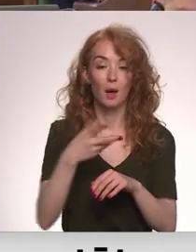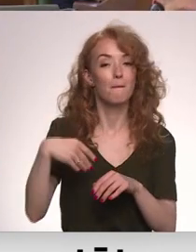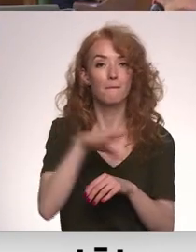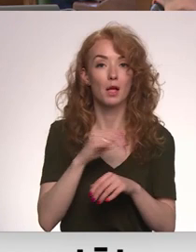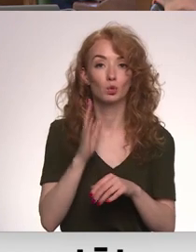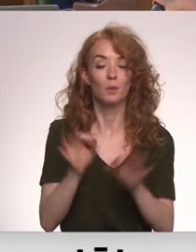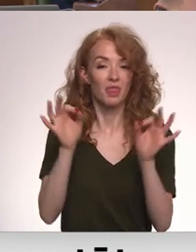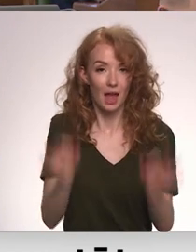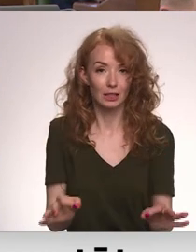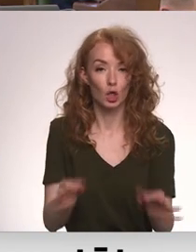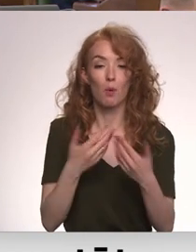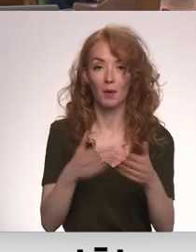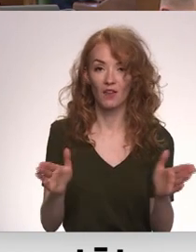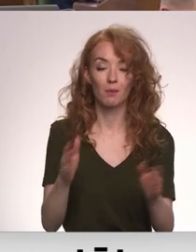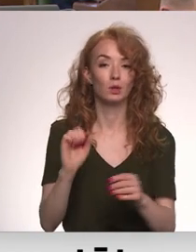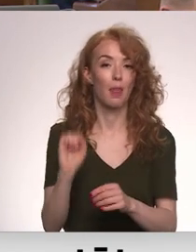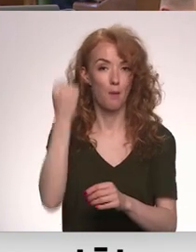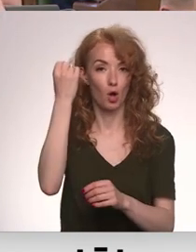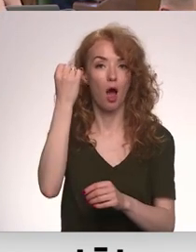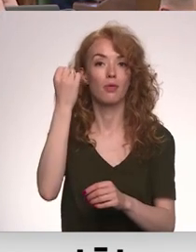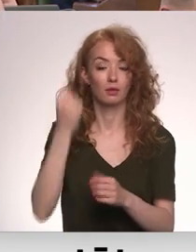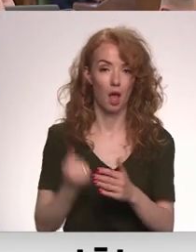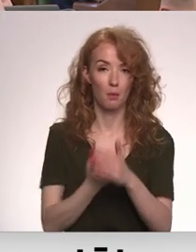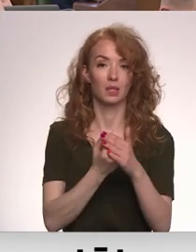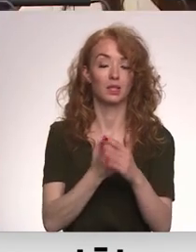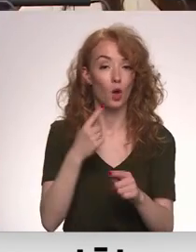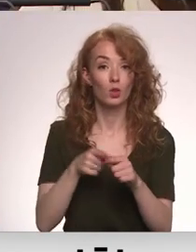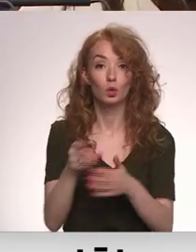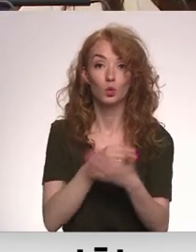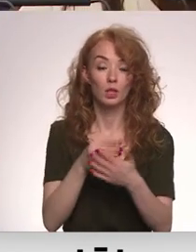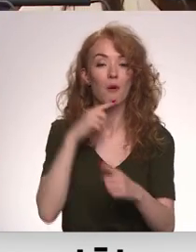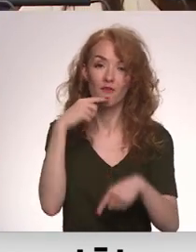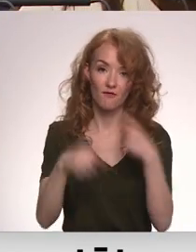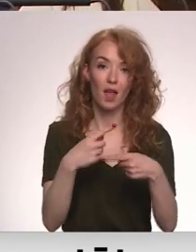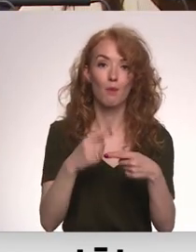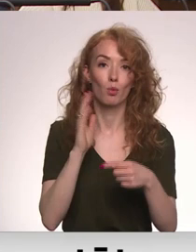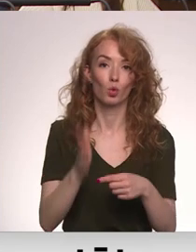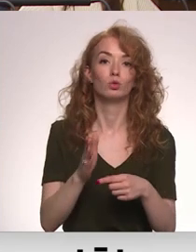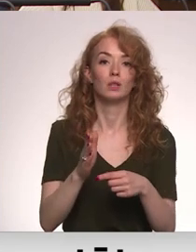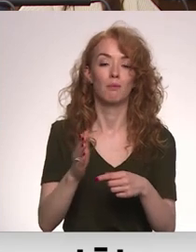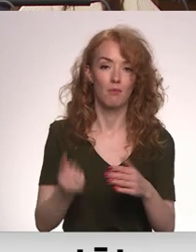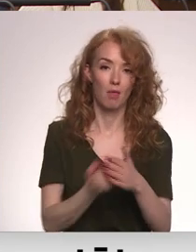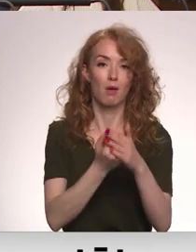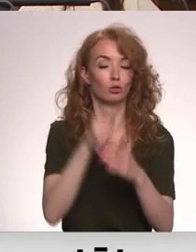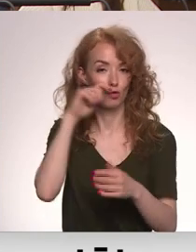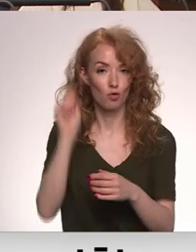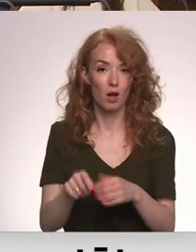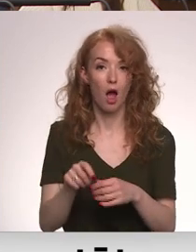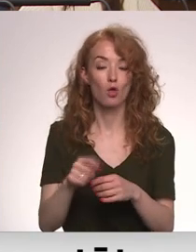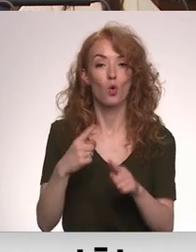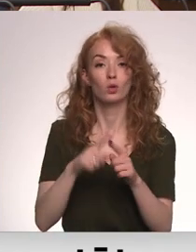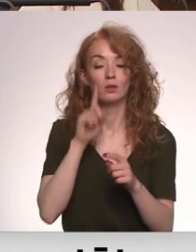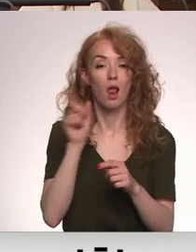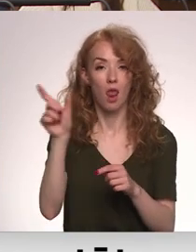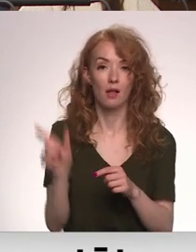būsim taisnīguma, brīvības, demokrātijas pusē. Tas nozīmē, mēs vienmēr būsim Ukrainas pusē. Līdz ar deputātiem Zelenska